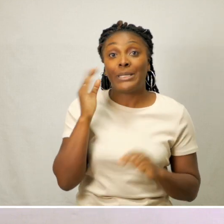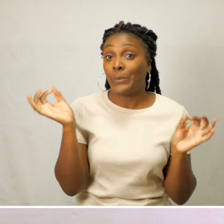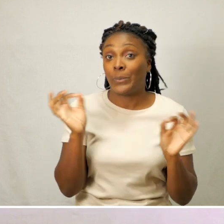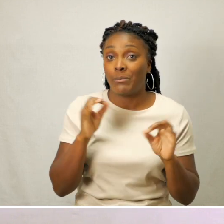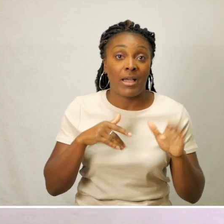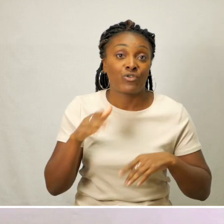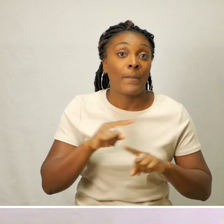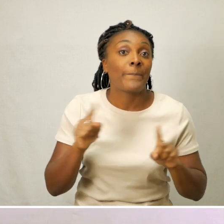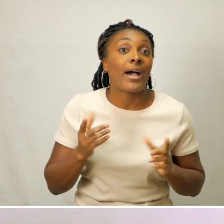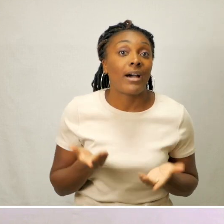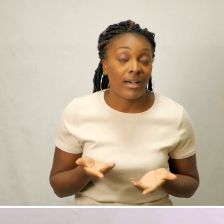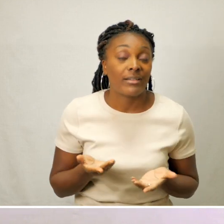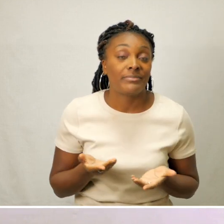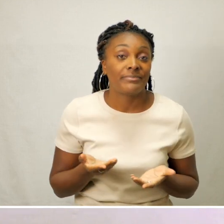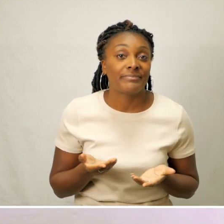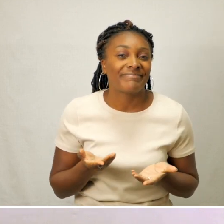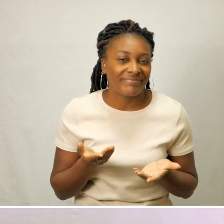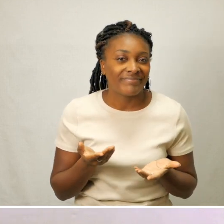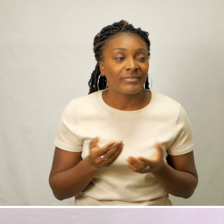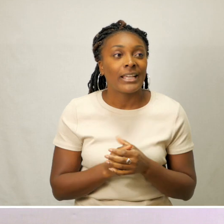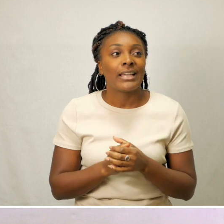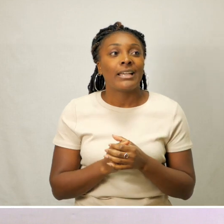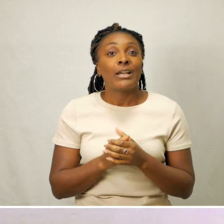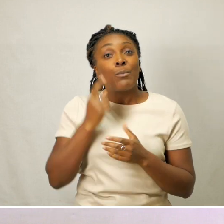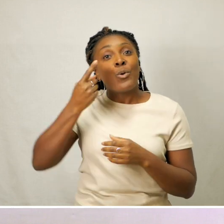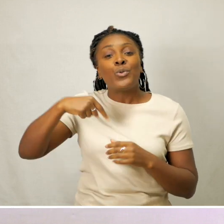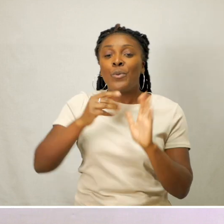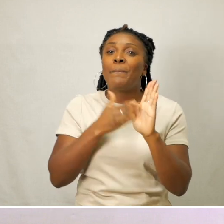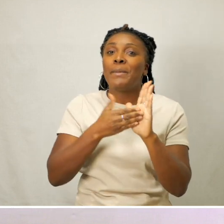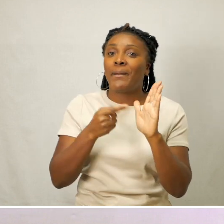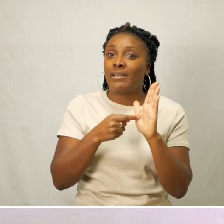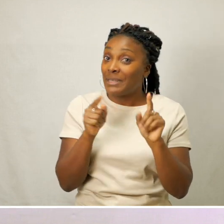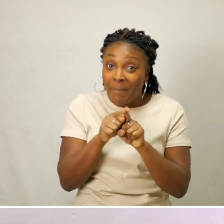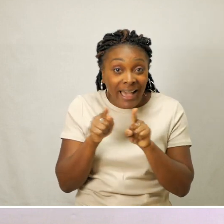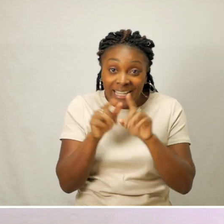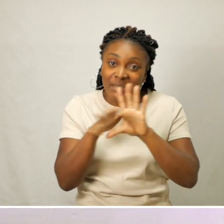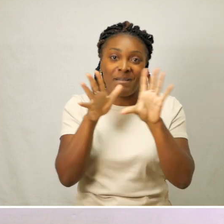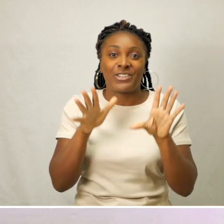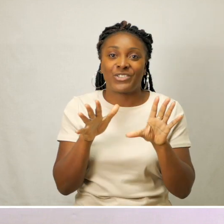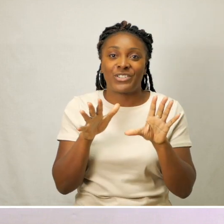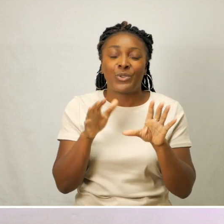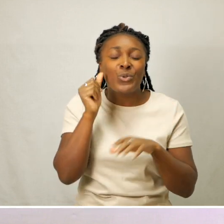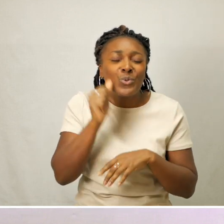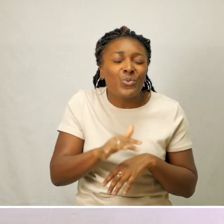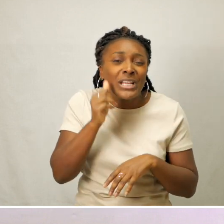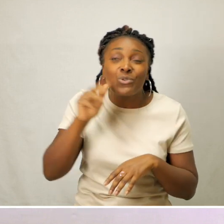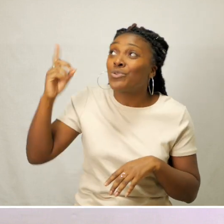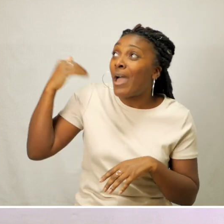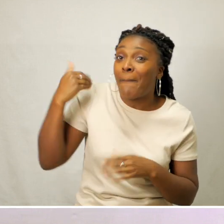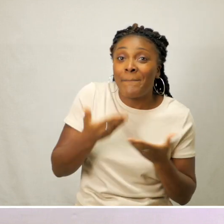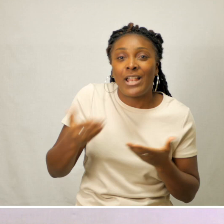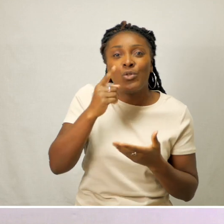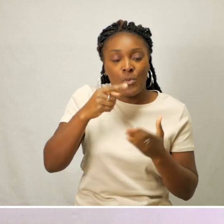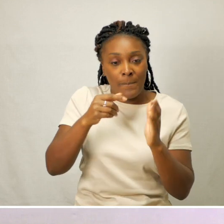fonctionner. Et pour la méditation de la parole de Dieu, c'est la même chose. Dieu nous invite chaque jour à méditer